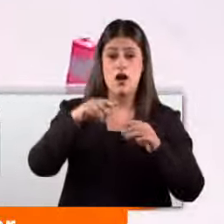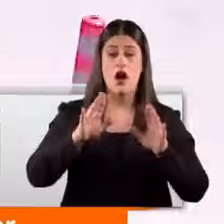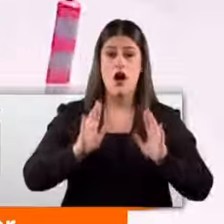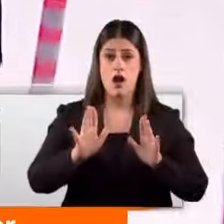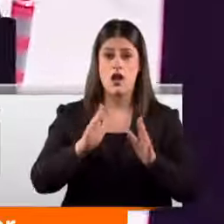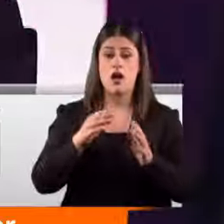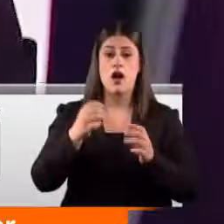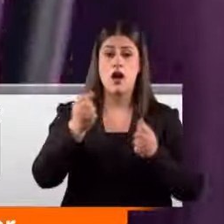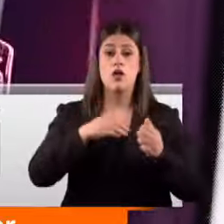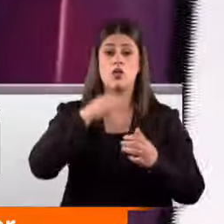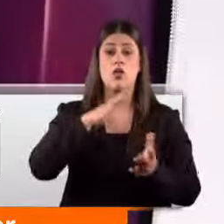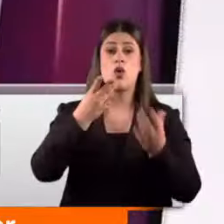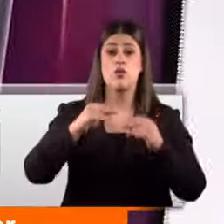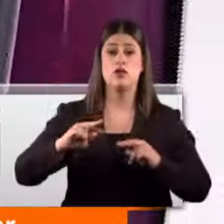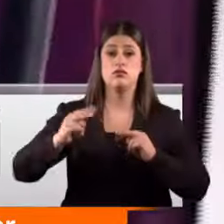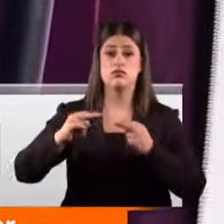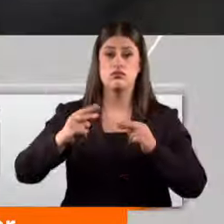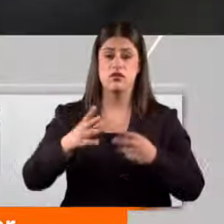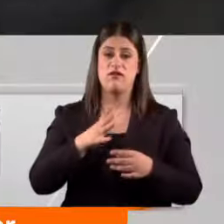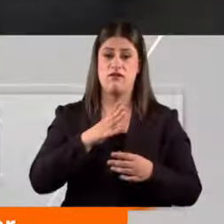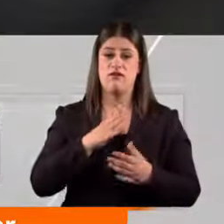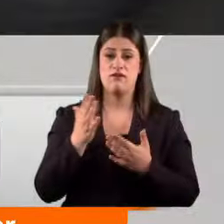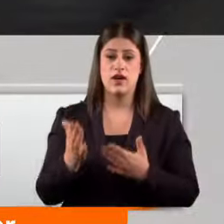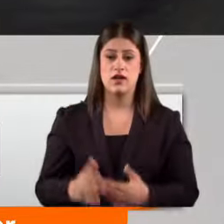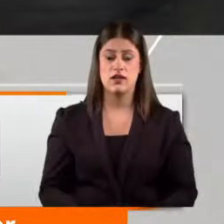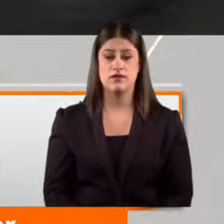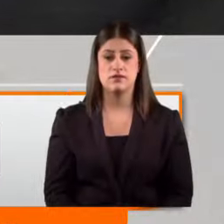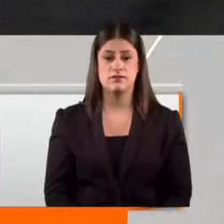dolmadığı için yolcu transferi yapan şoförler var. Benim buradan